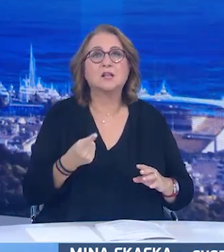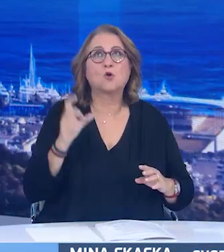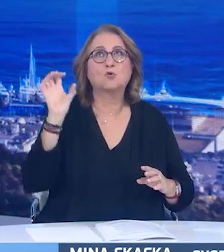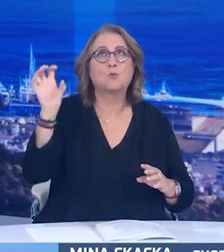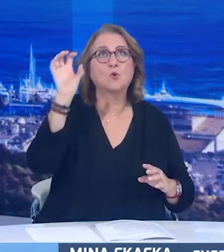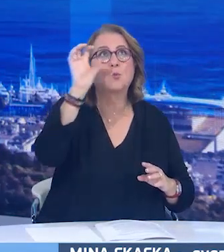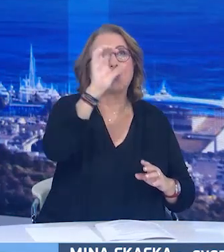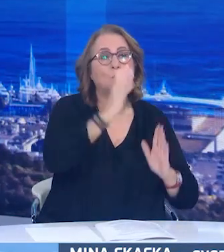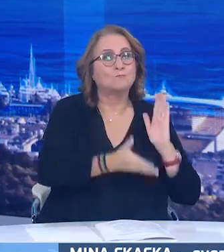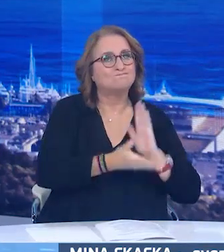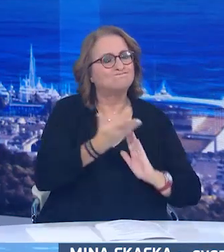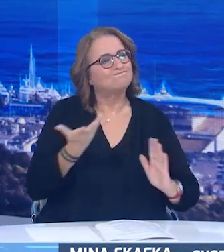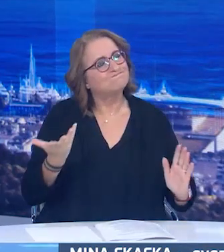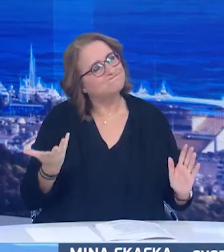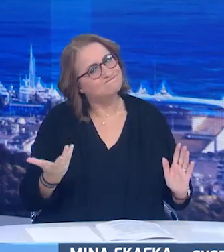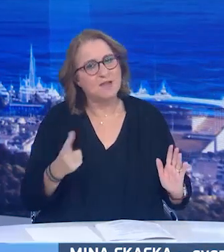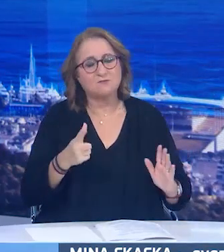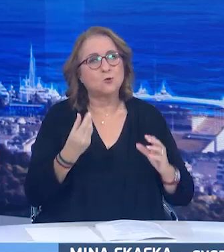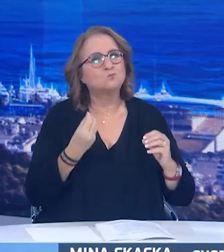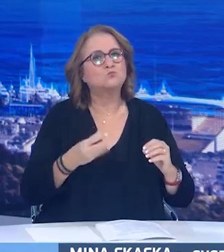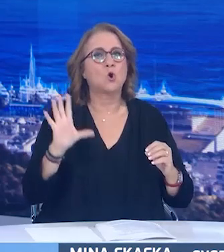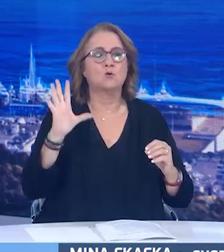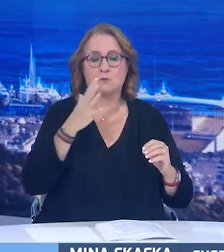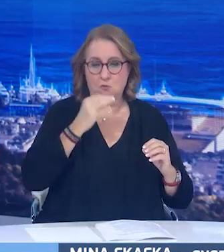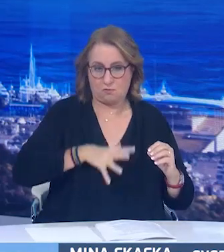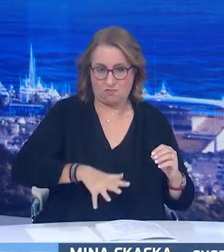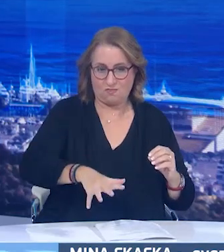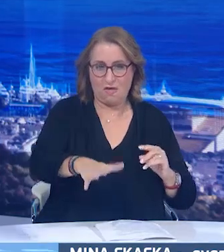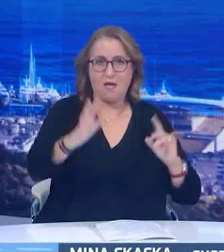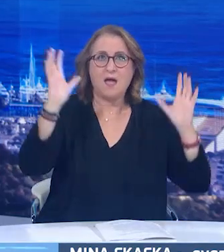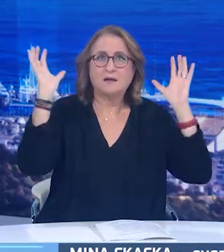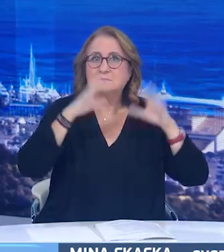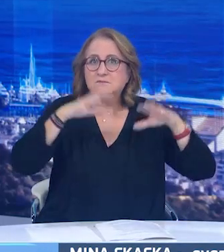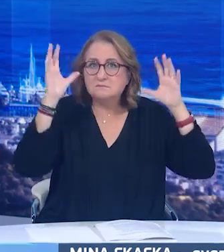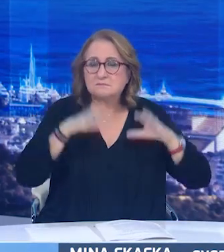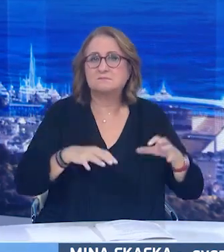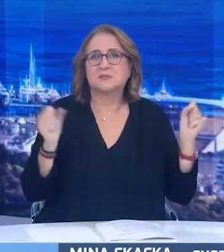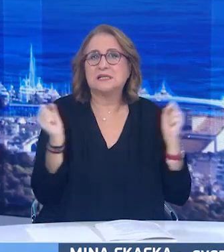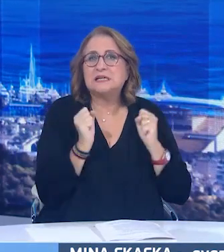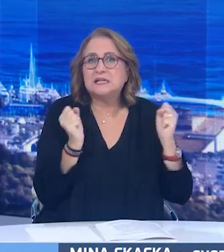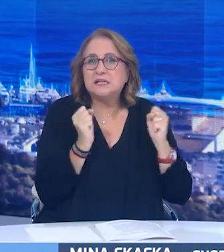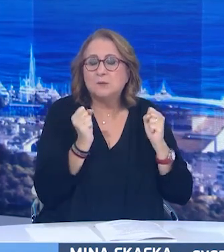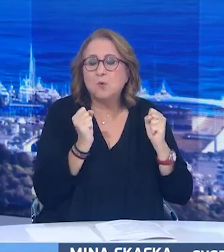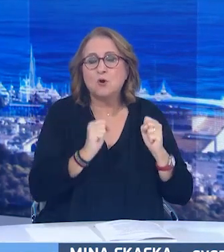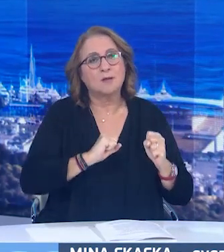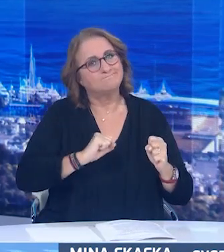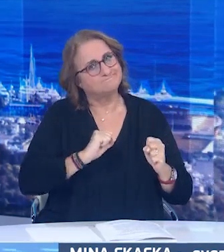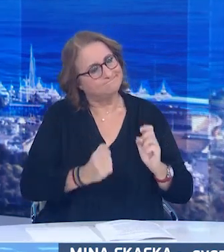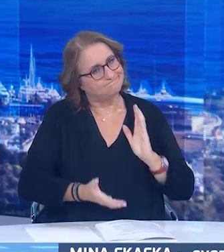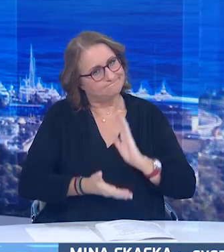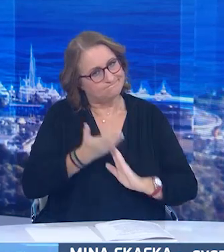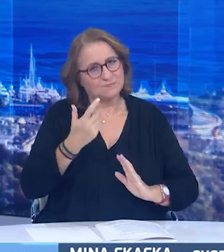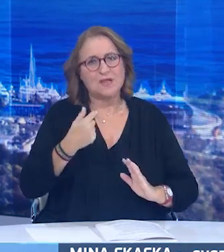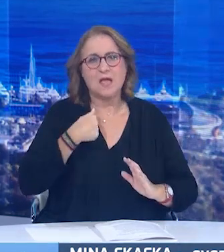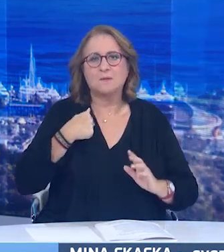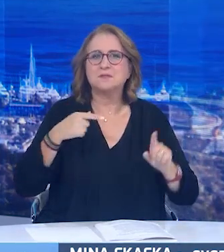Το φθινόπωρο μπαίνει τώρα, ο χειμώνας είναι μπροστά. Νομίζω ότι είναι πάρα πολύ σημαντικό να το έχουμε αυτό υπόψη μας και αυτός ήταν και ο λόγος που ανεβήκαμε στη Θεσσαλονίκη